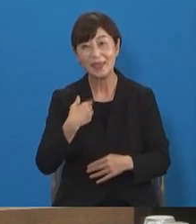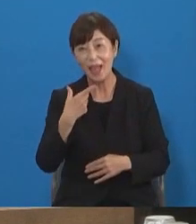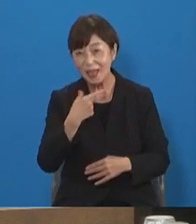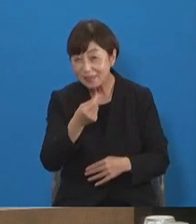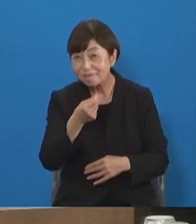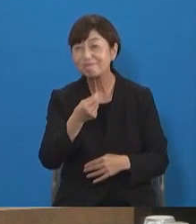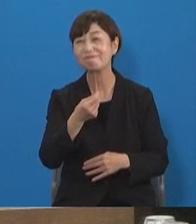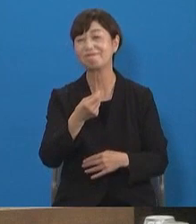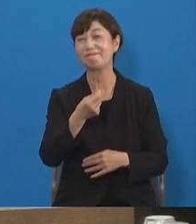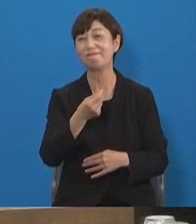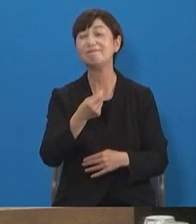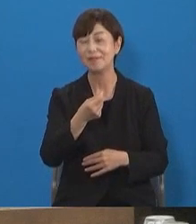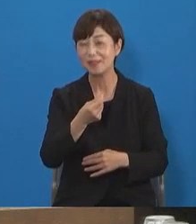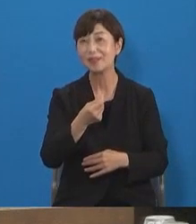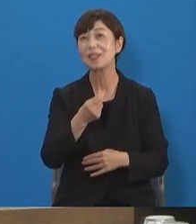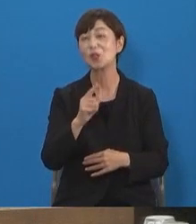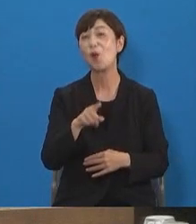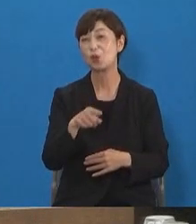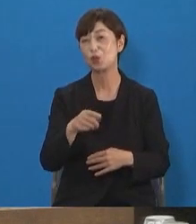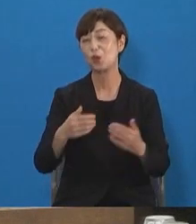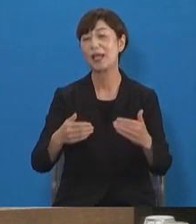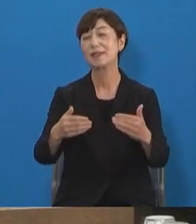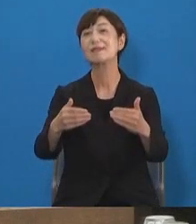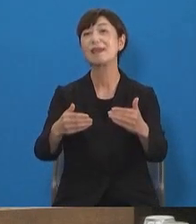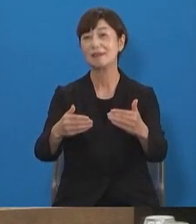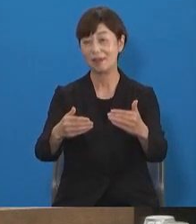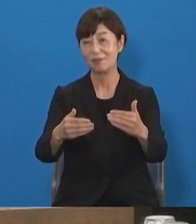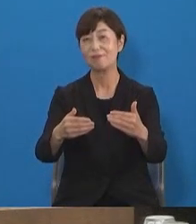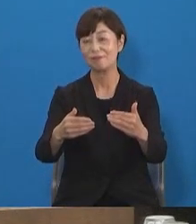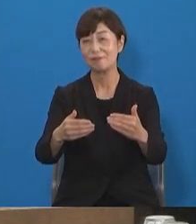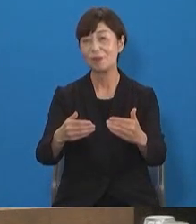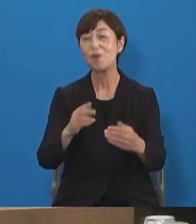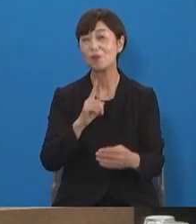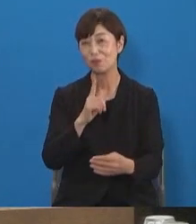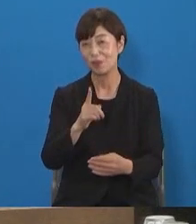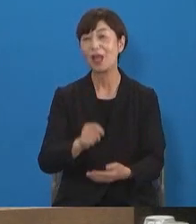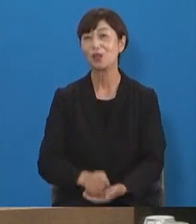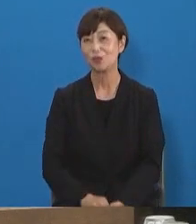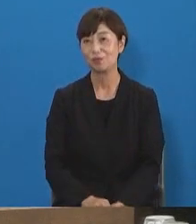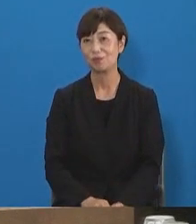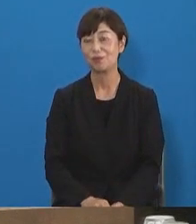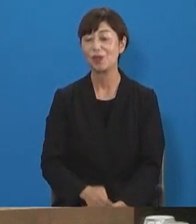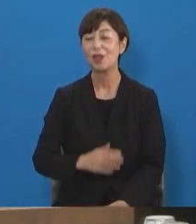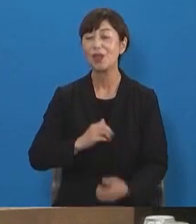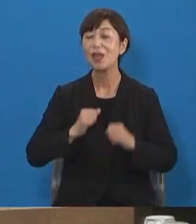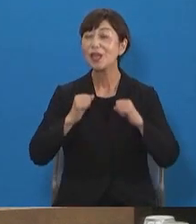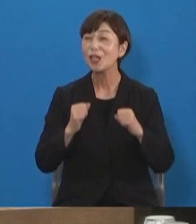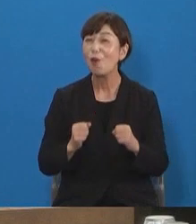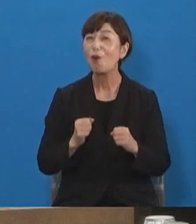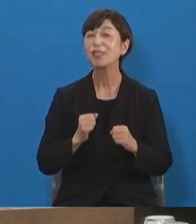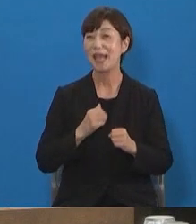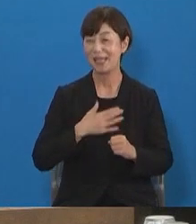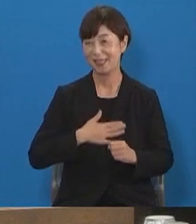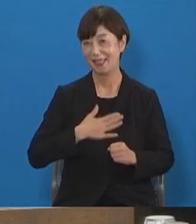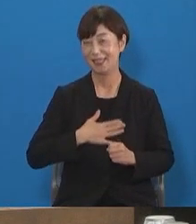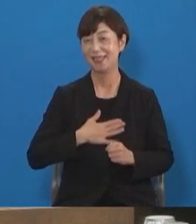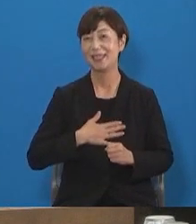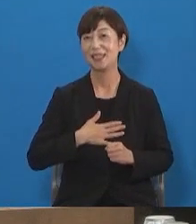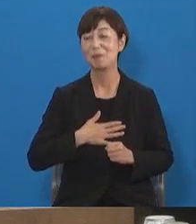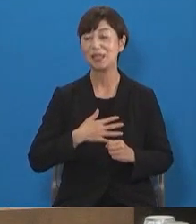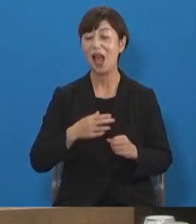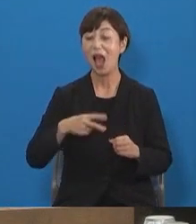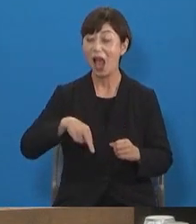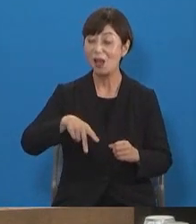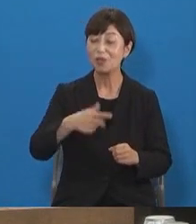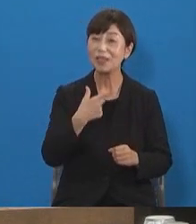が進展していると言及されています。京都市においても、居心地がよく歩きたくなる街中を